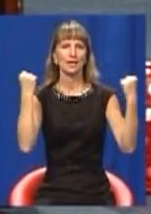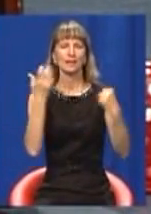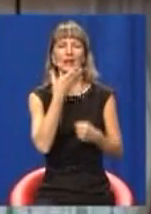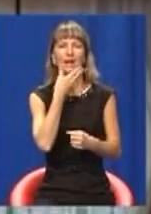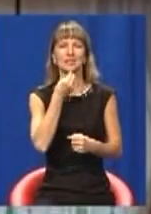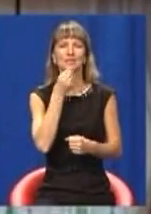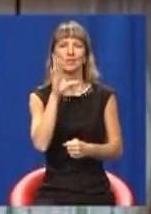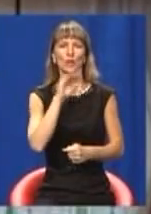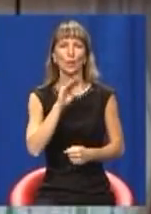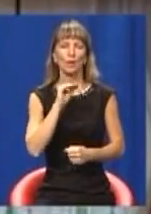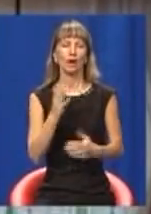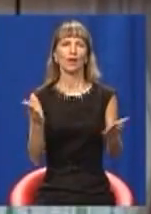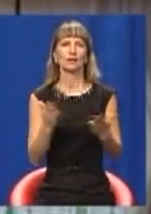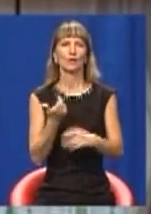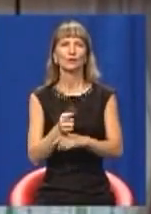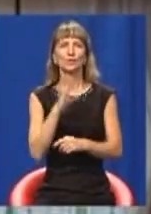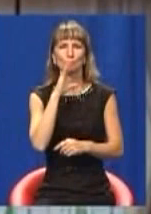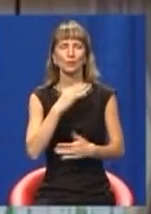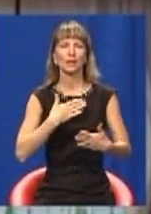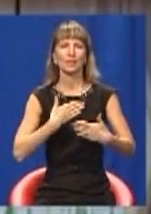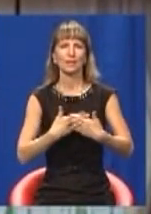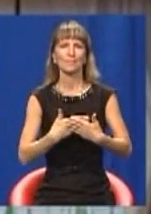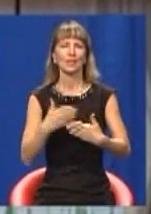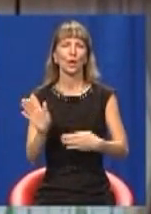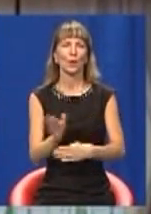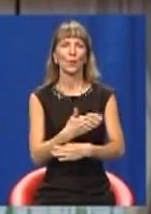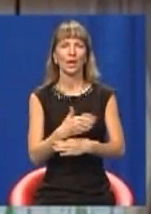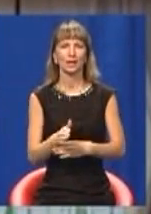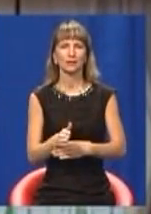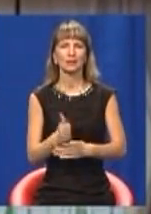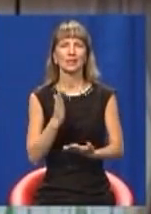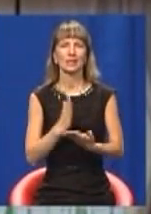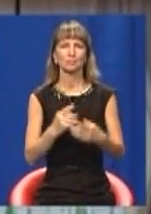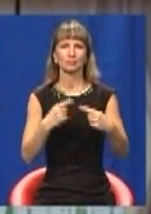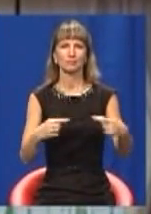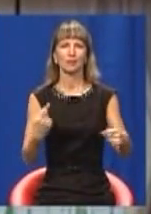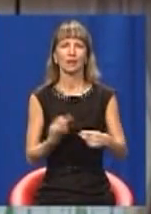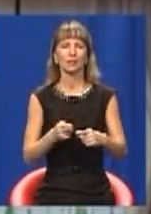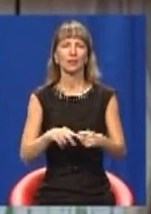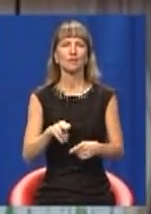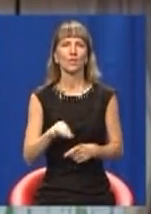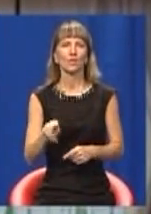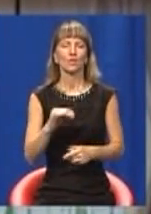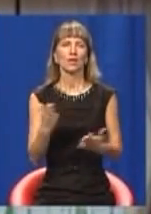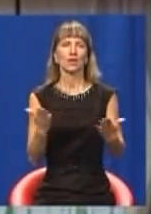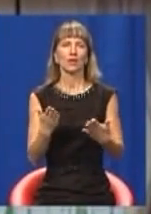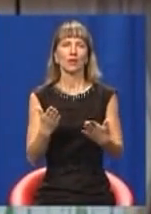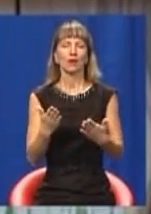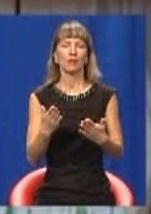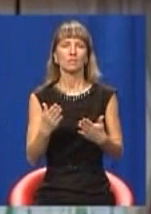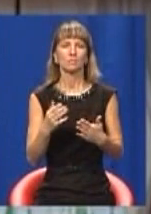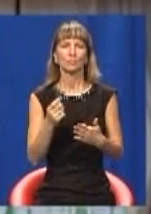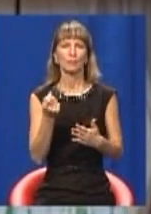красивая собака, которая очень любит активный отдых. Есть разновидности этой породы, такие как